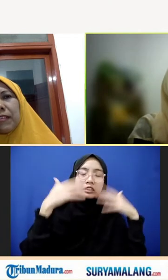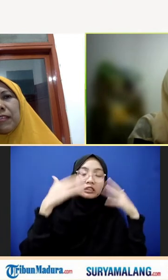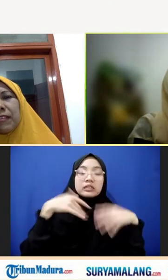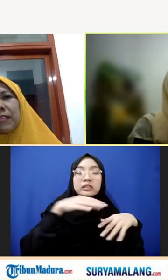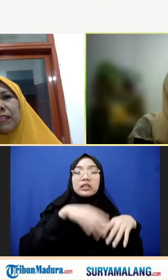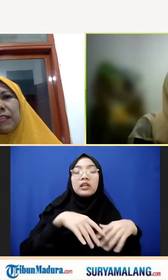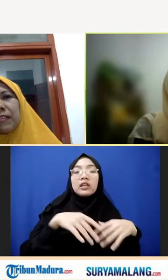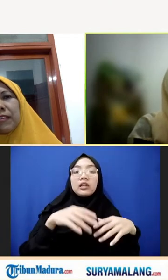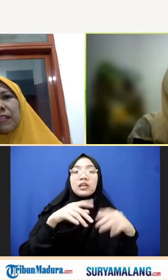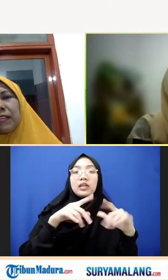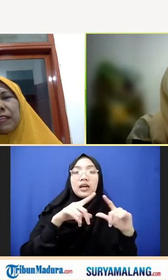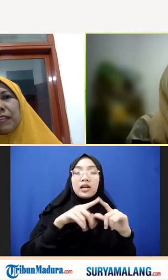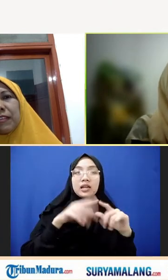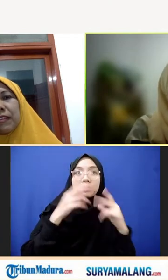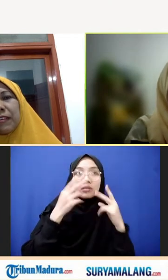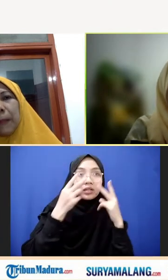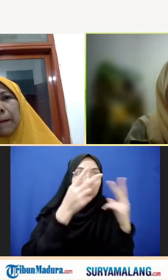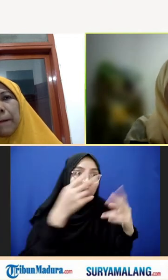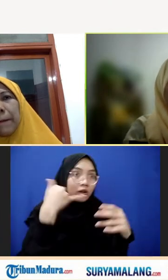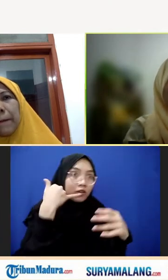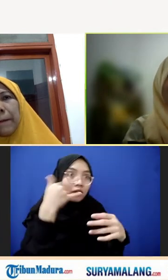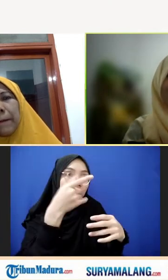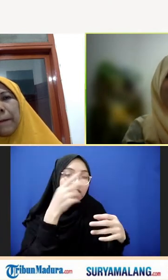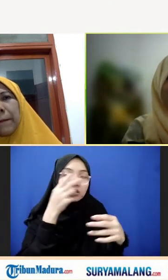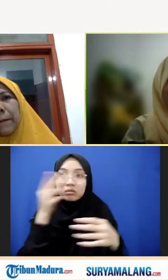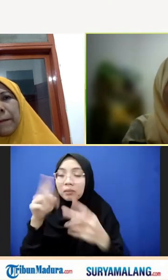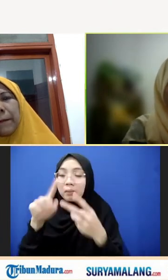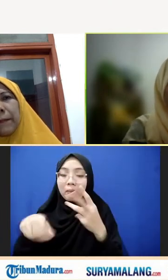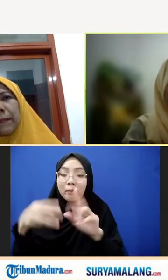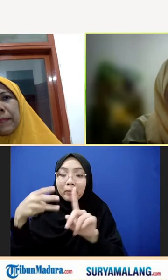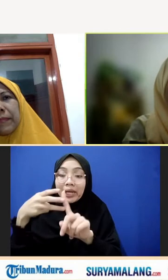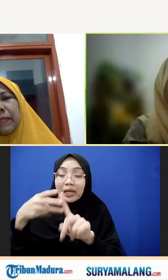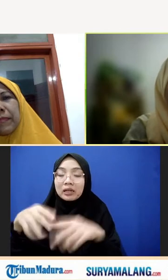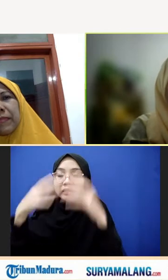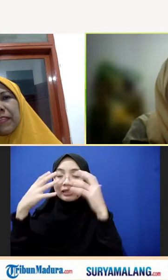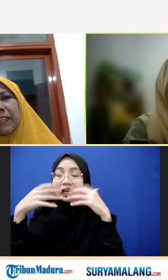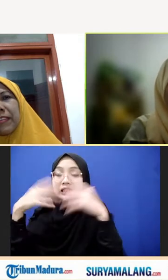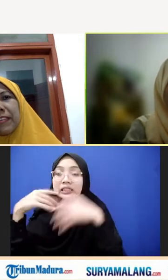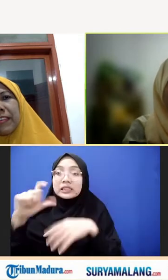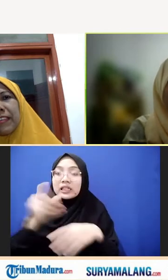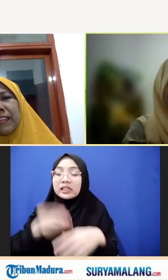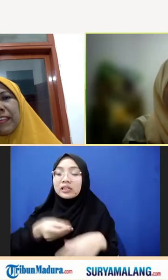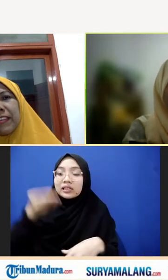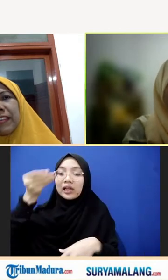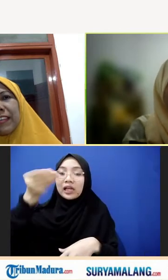A, anak lihat handphone. B, anak nangis. C, ibu ngasih handphone.